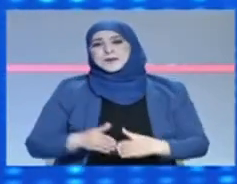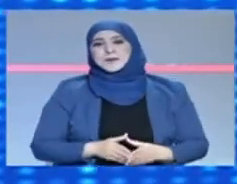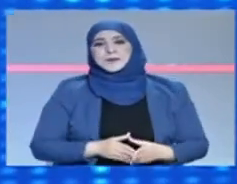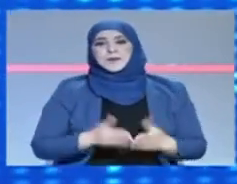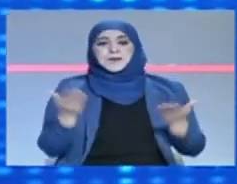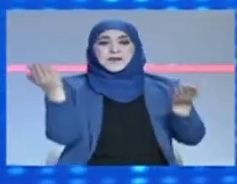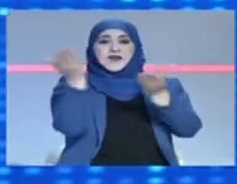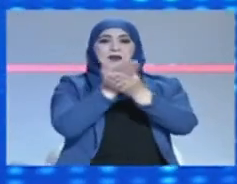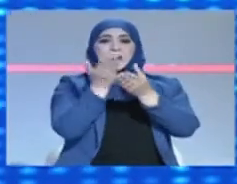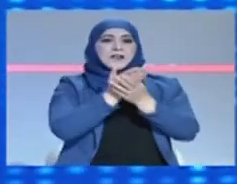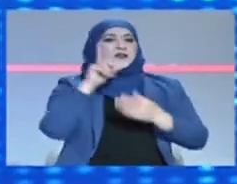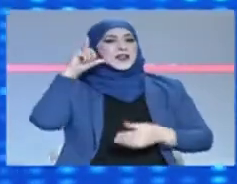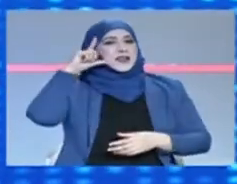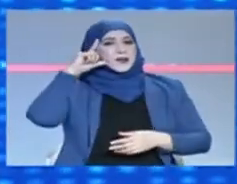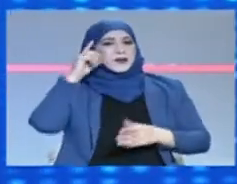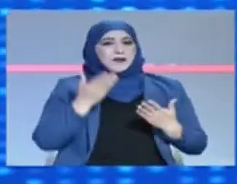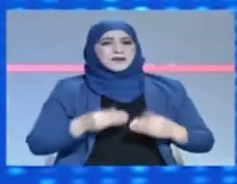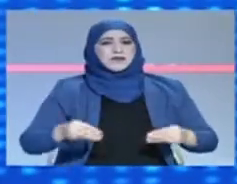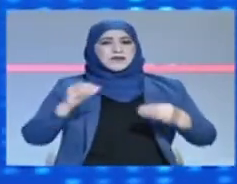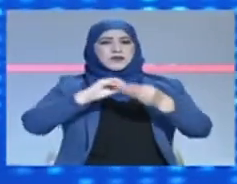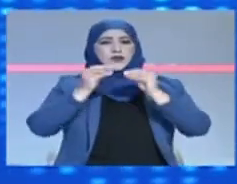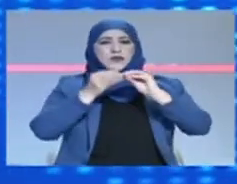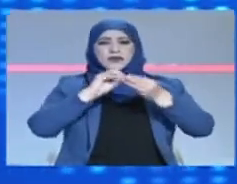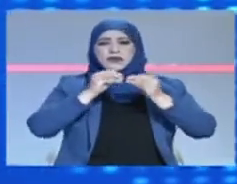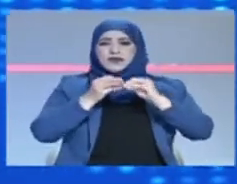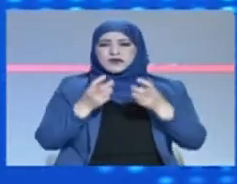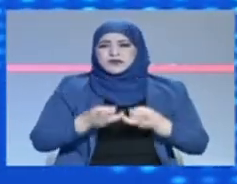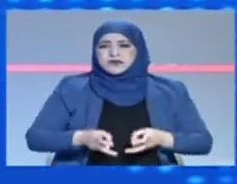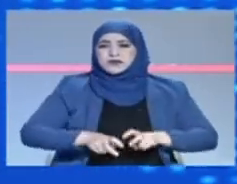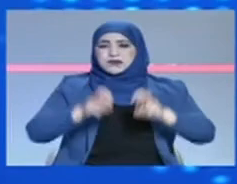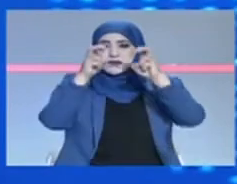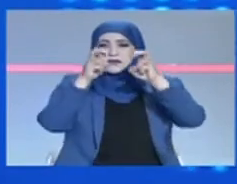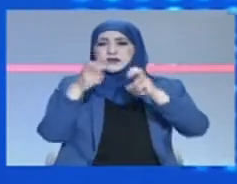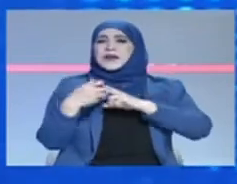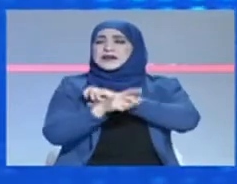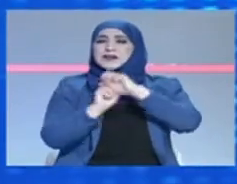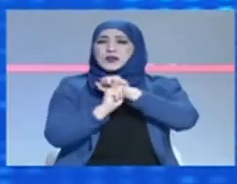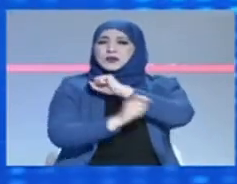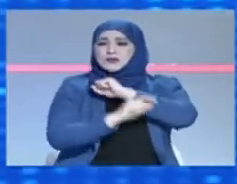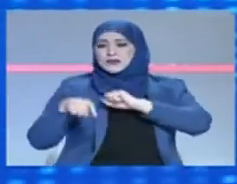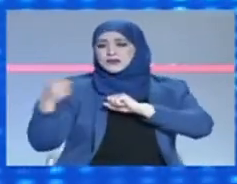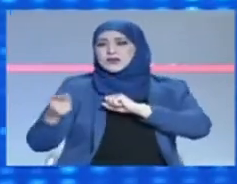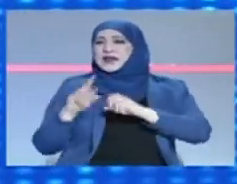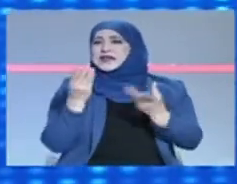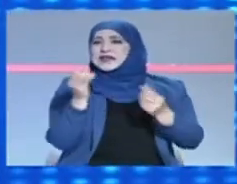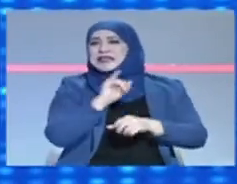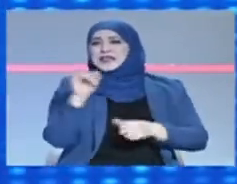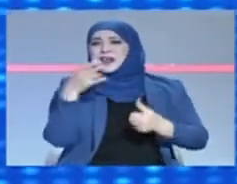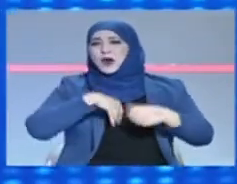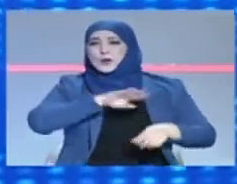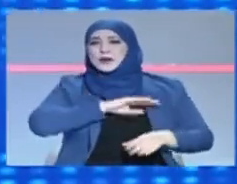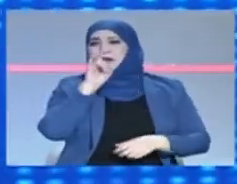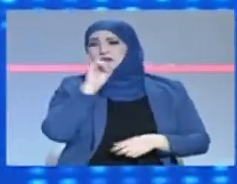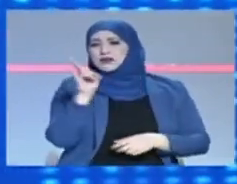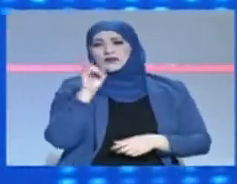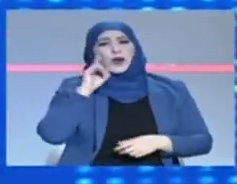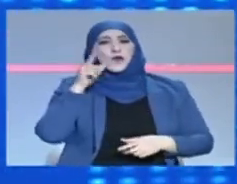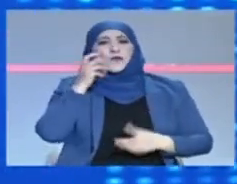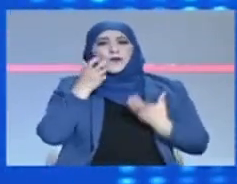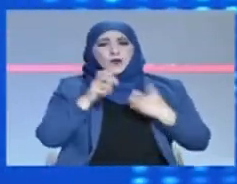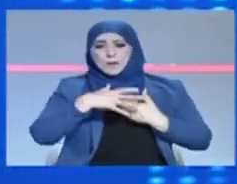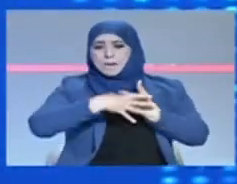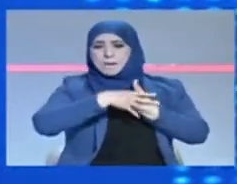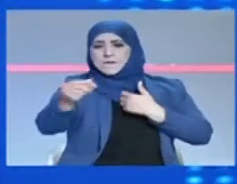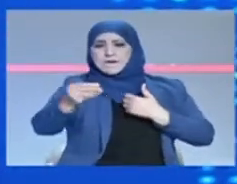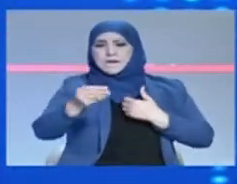في الملف الليبي ارتفعت وتيرة التوتر نهاية الأسبوع بين المشير خليفة حفتر الذي دعا إلى إخراج القوات